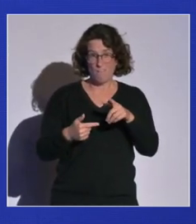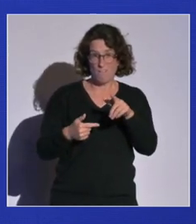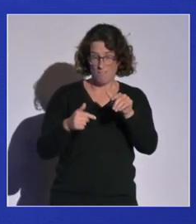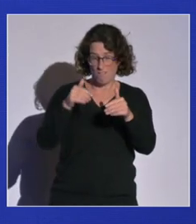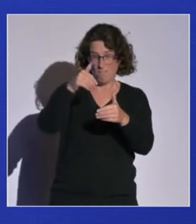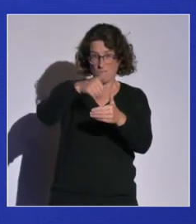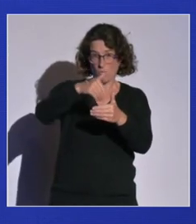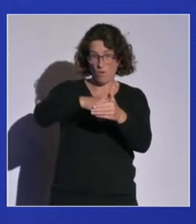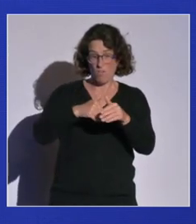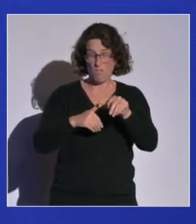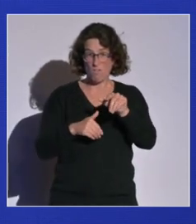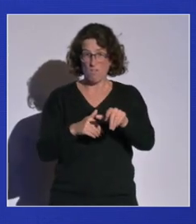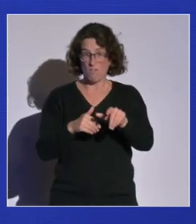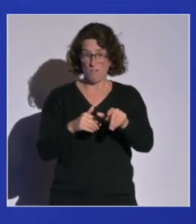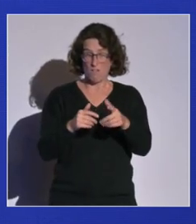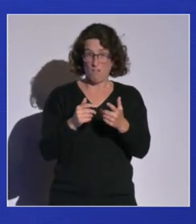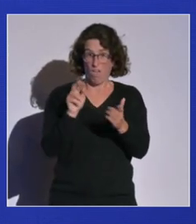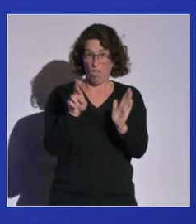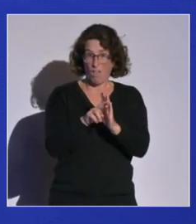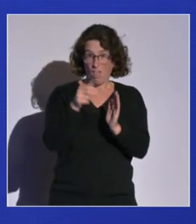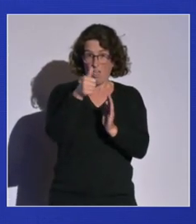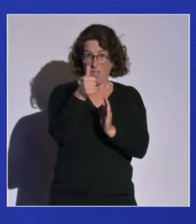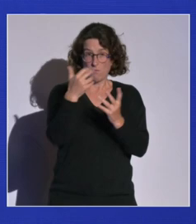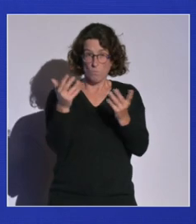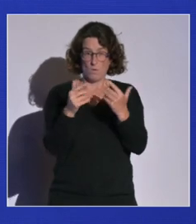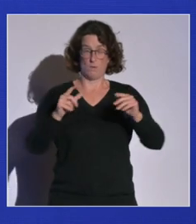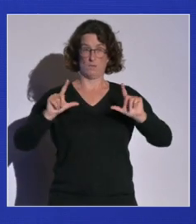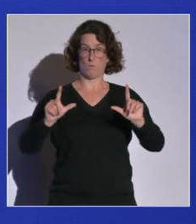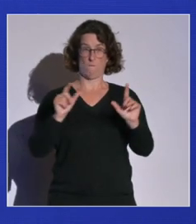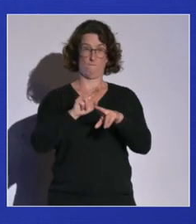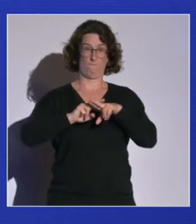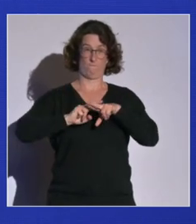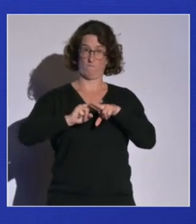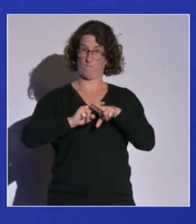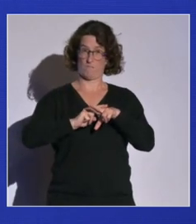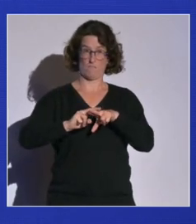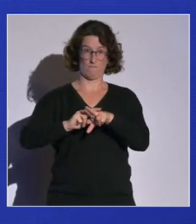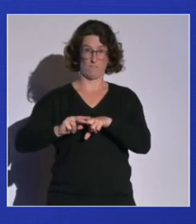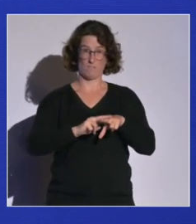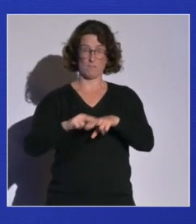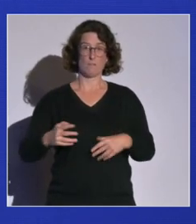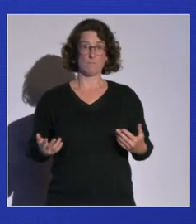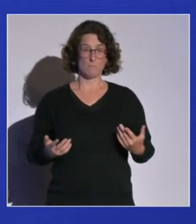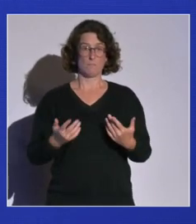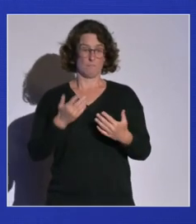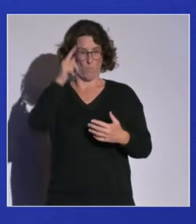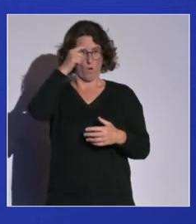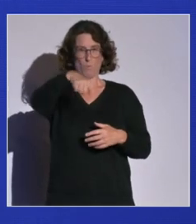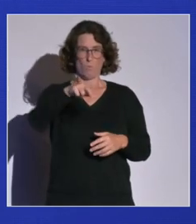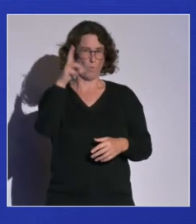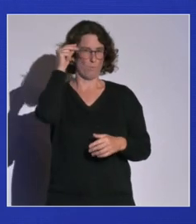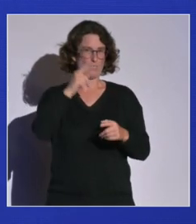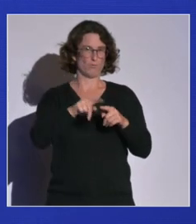Parce qu'ils ont compris quelque chose qui est difficile à accepter. C'est qu'on n'a pas la même